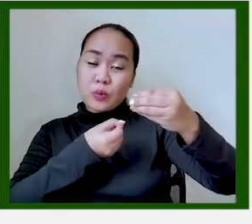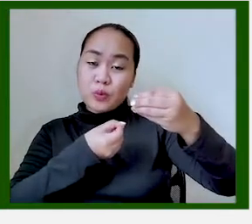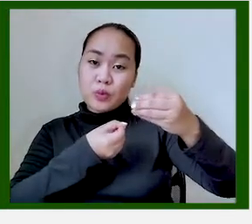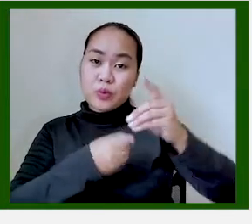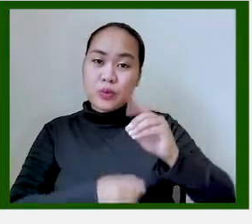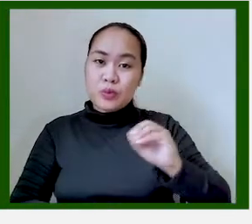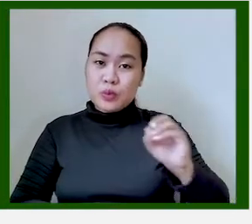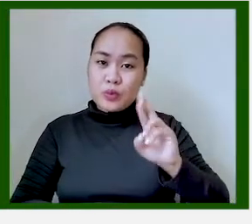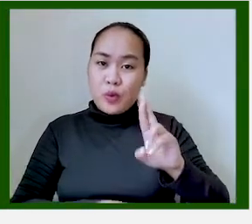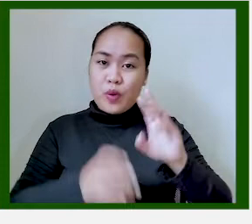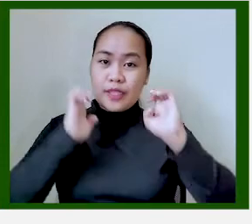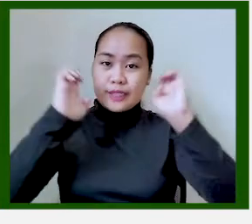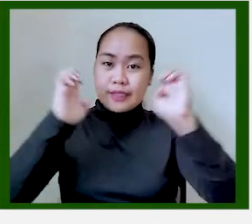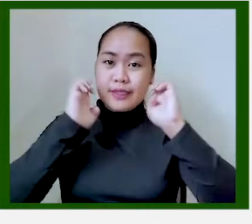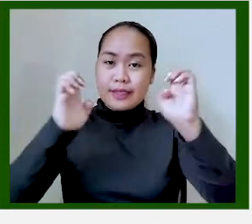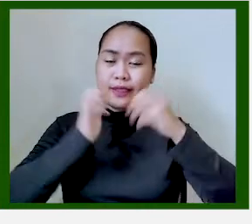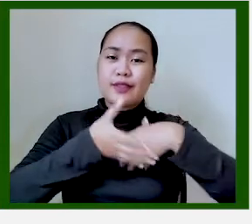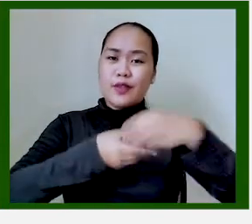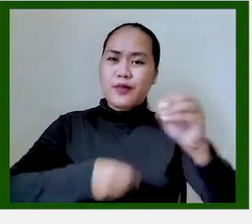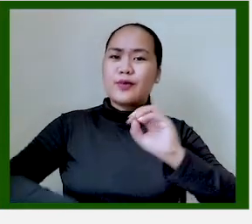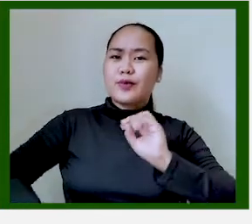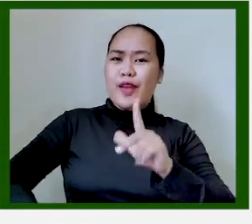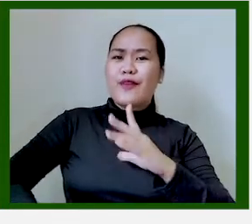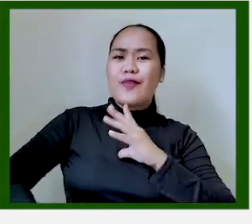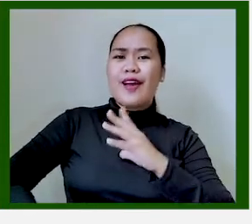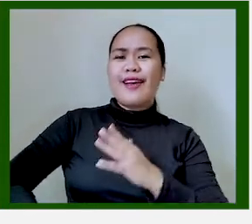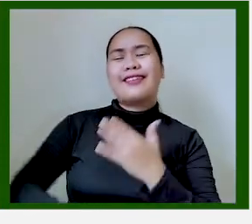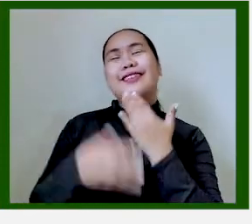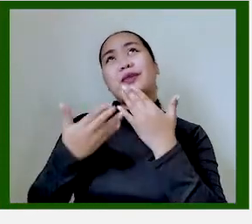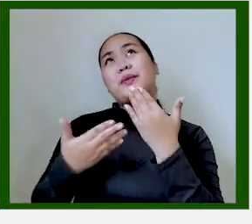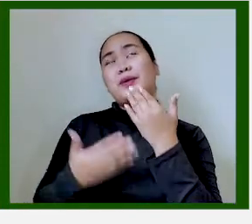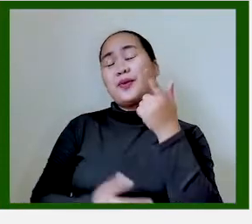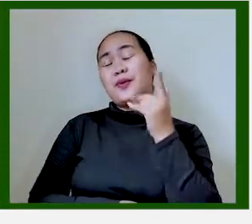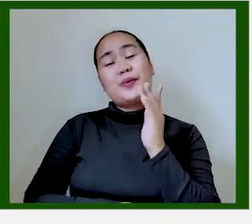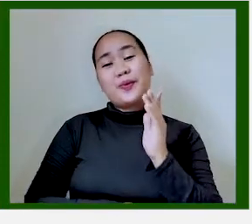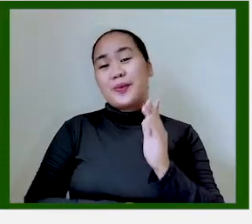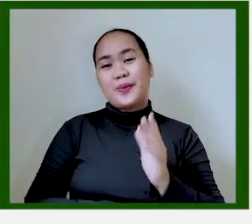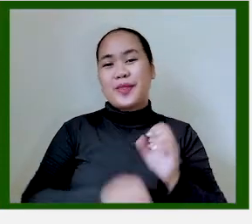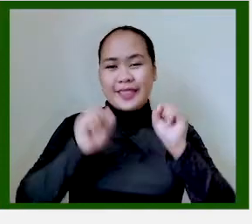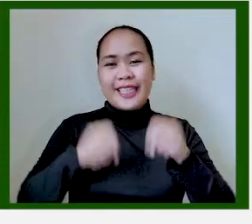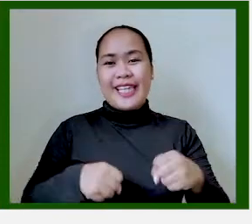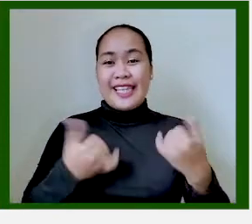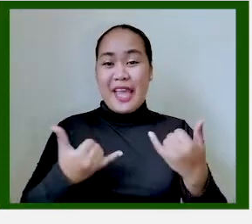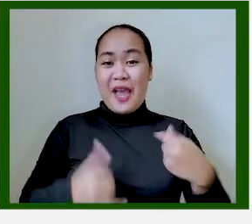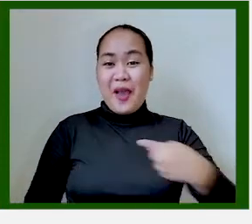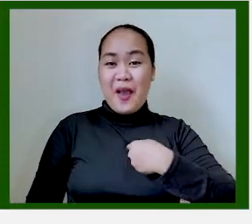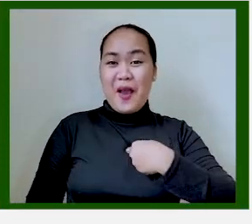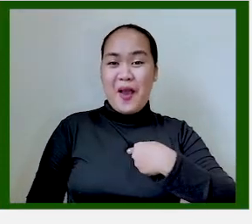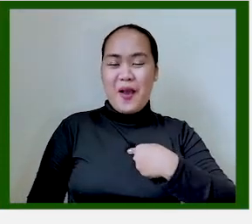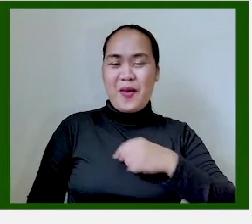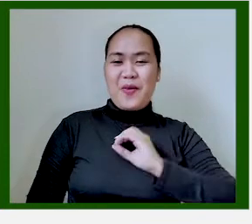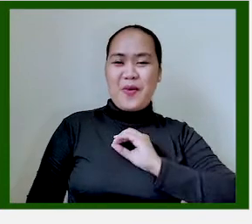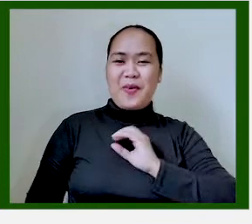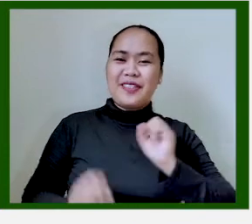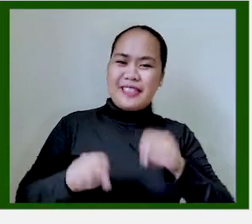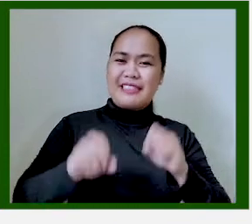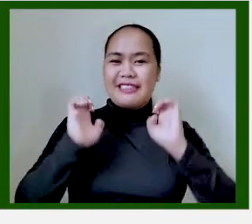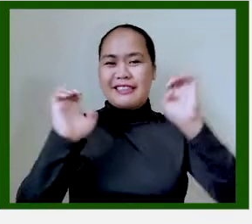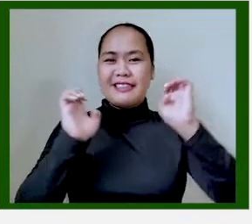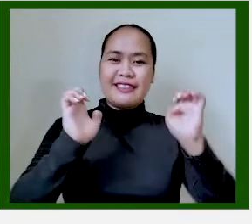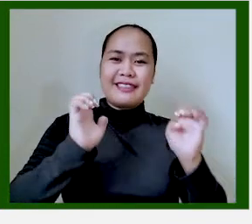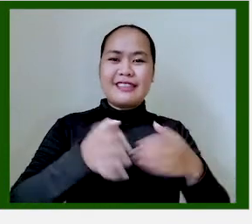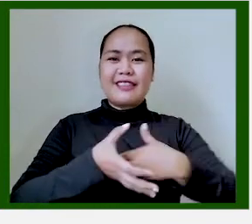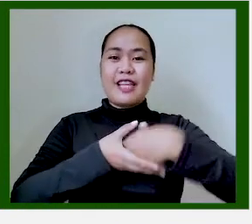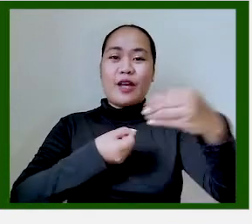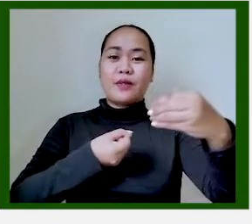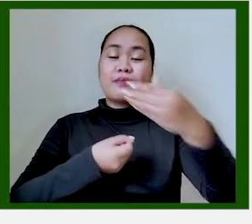Lord. Kahit ako po nakapag-exercise na sa labas. But then again, no, sana follow pa rin tayo health and safety